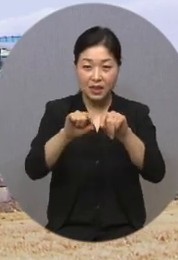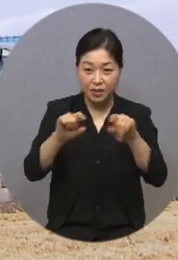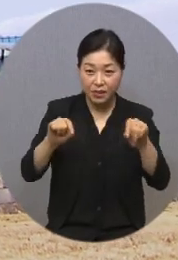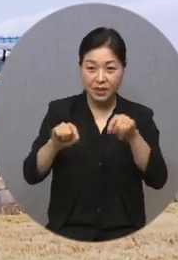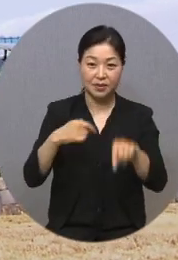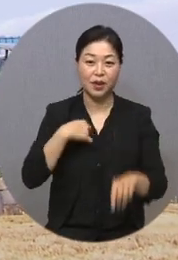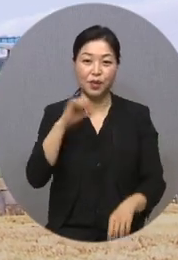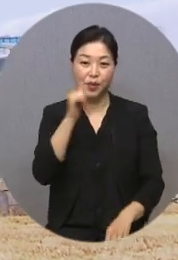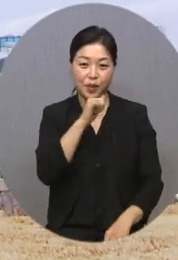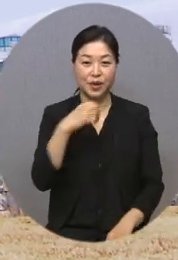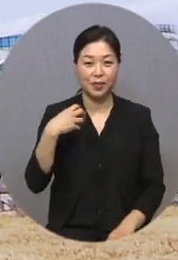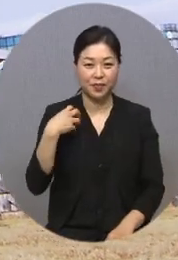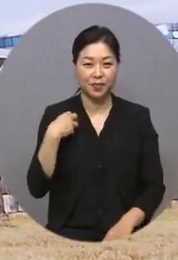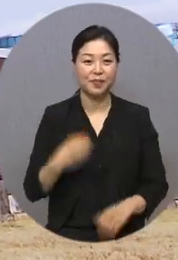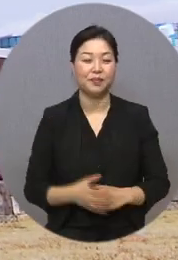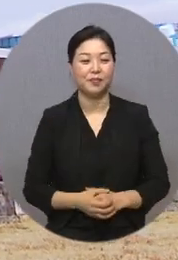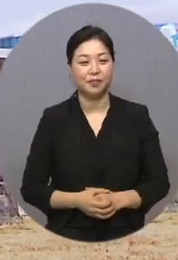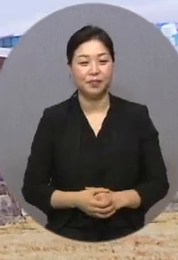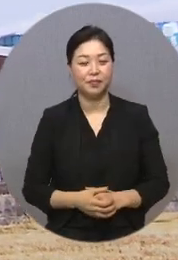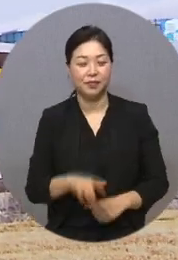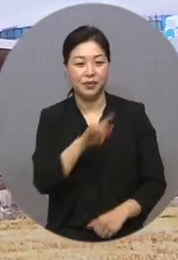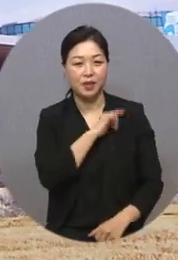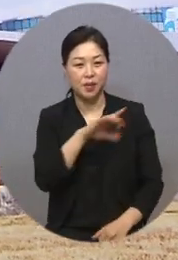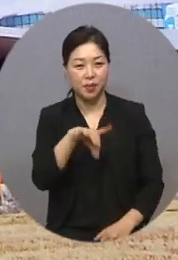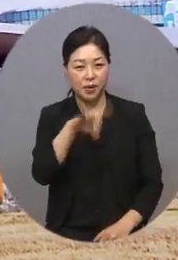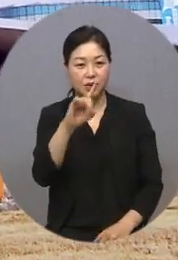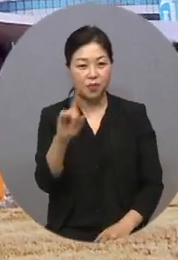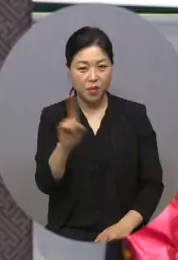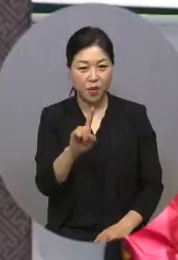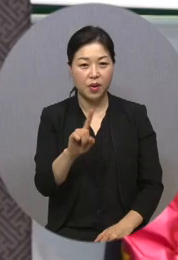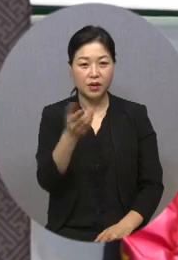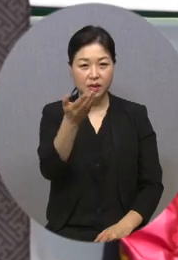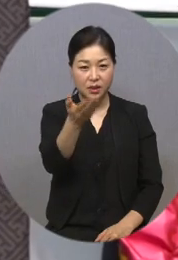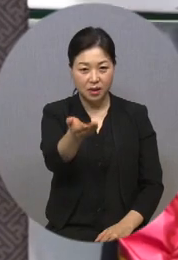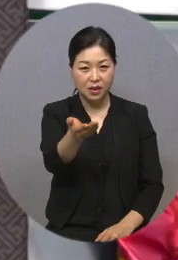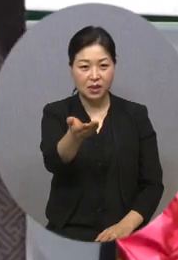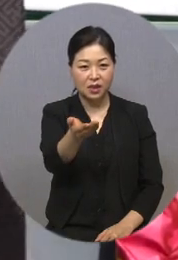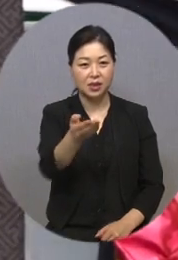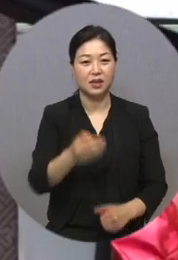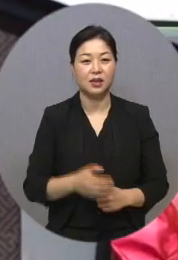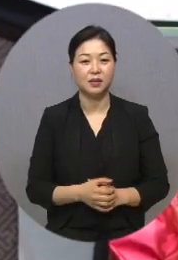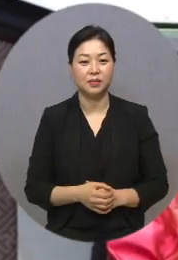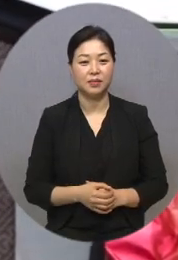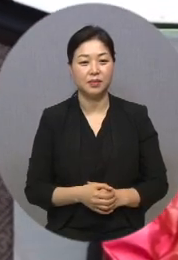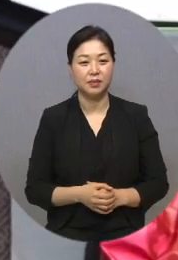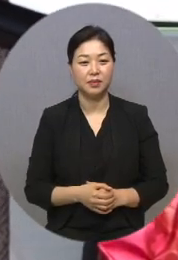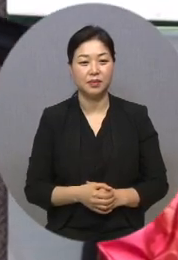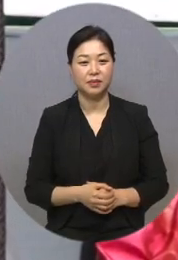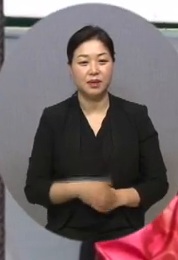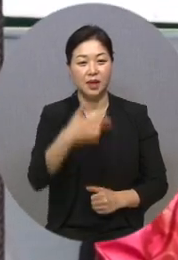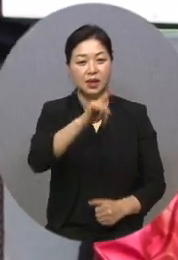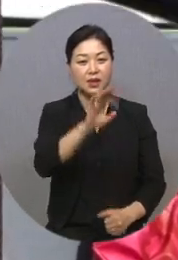읊어드리도록 하겠습니다. 자 가장 먼저 여기 중심을 잡고 있는 바로 요거 장흥의